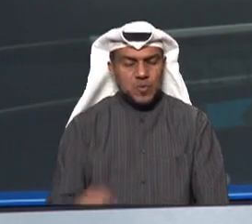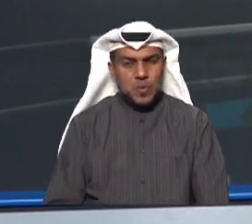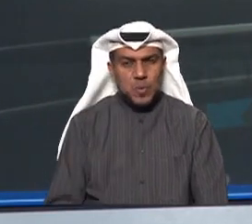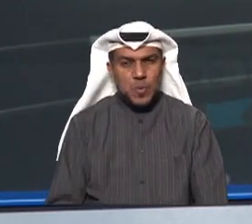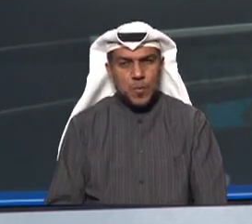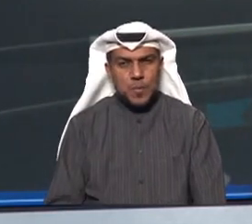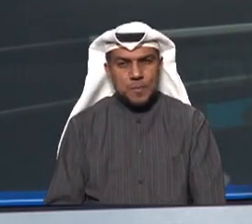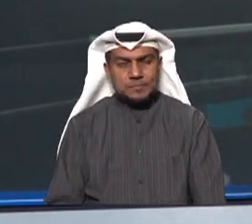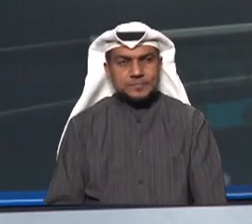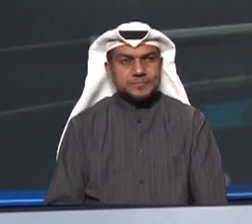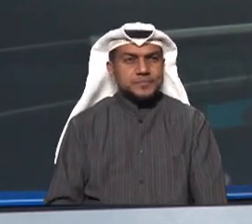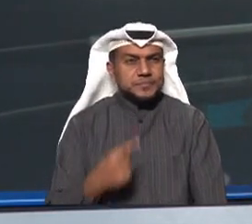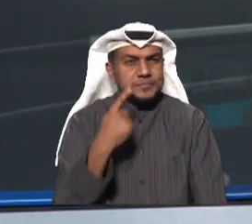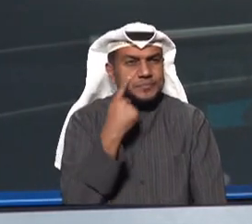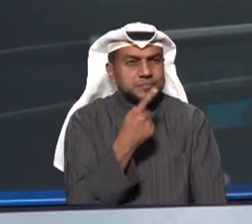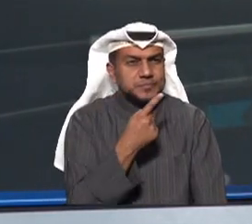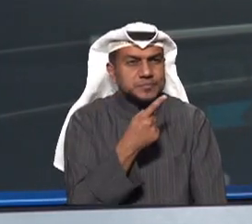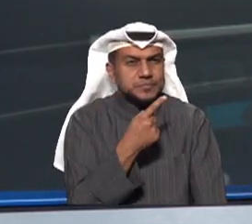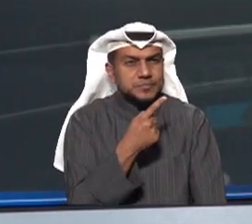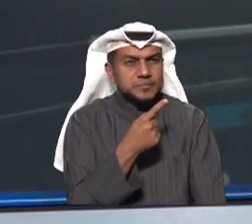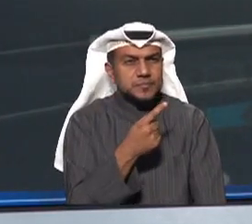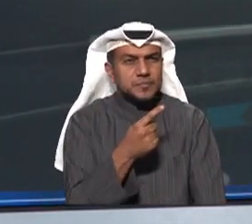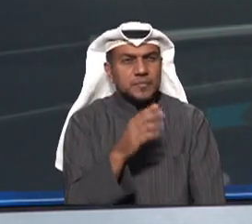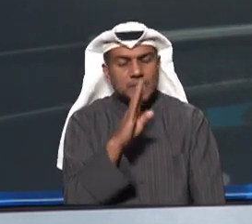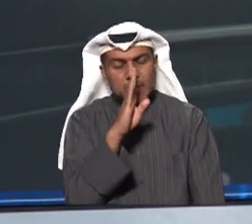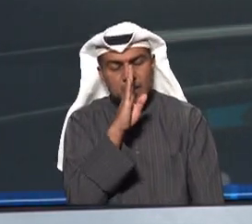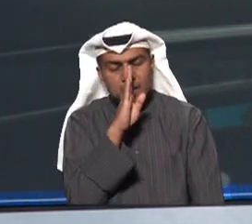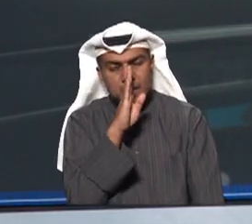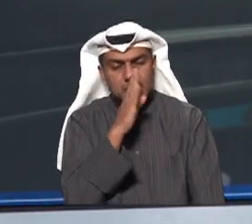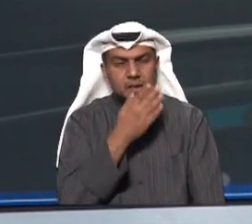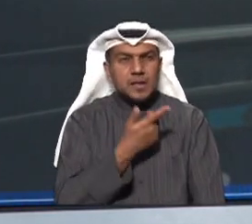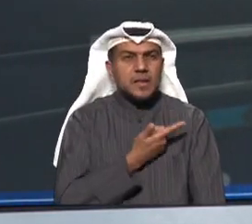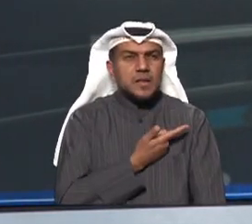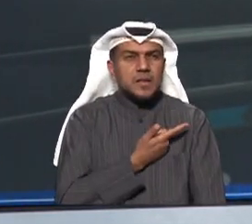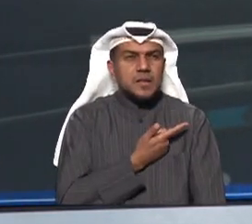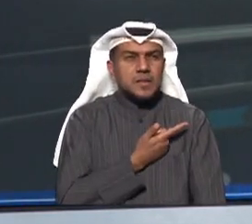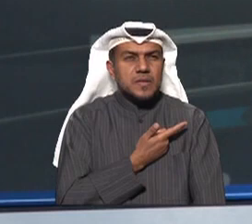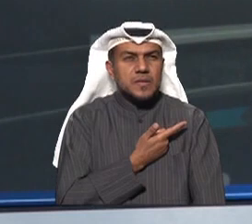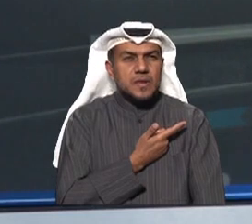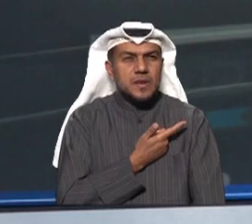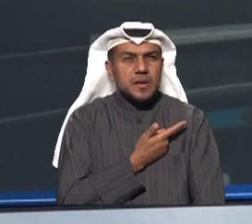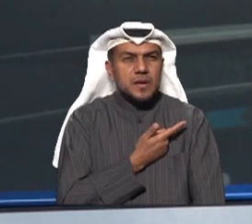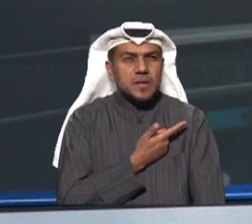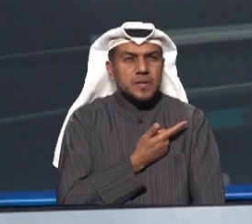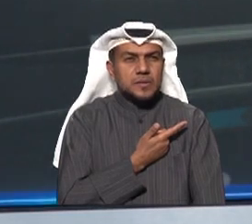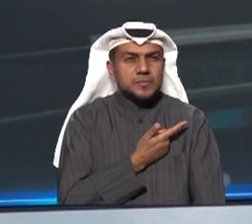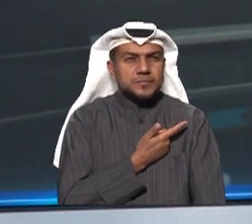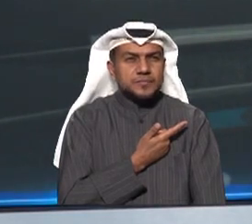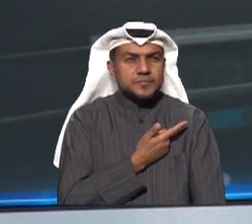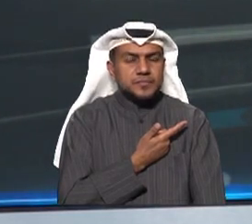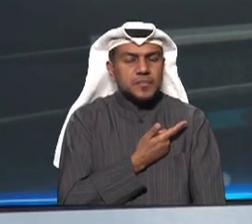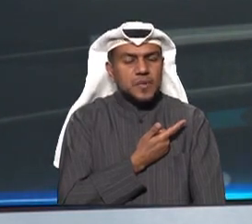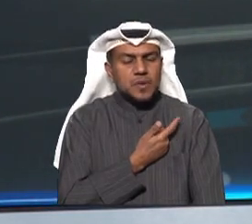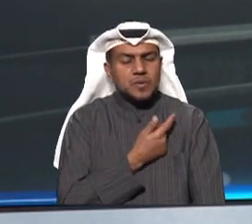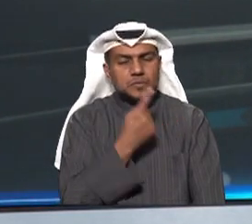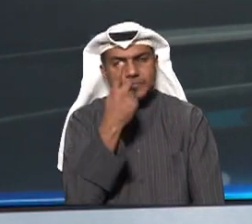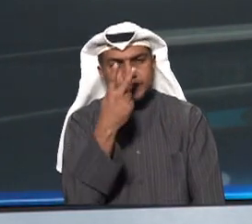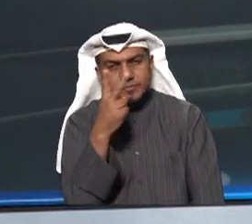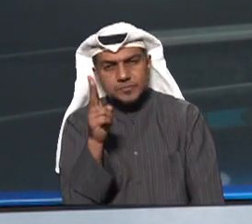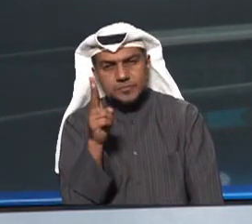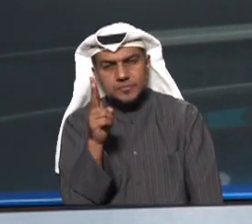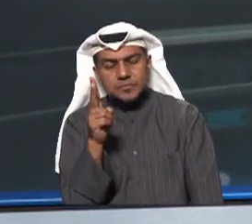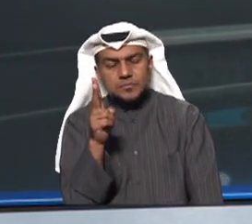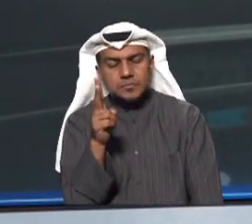القادمة بمشيئة الله أجواء معتدلة في يومين 2 و3، استمرار في الرياح الشمالية الغربية، درجات الحرارة العظمى 21